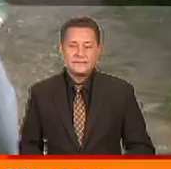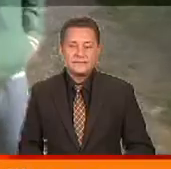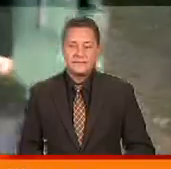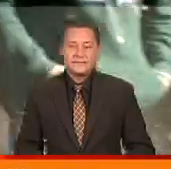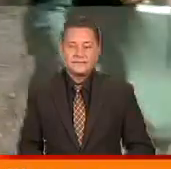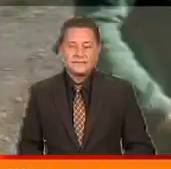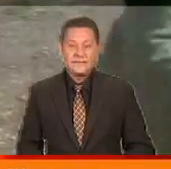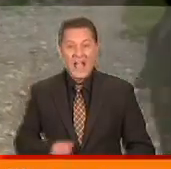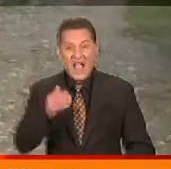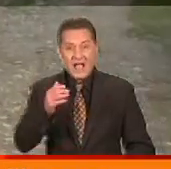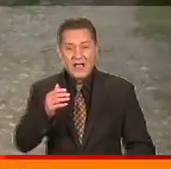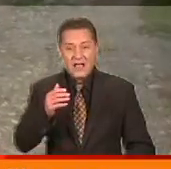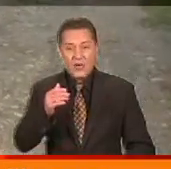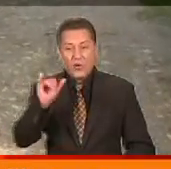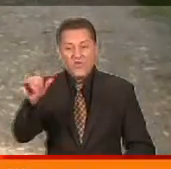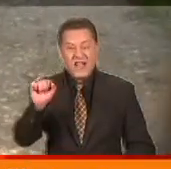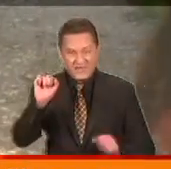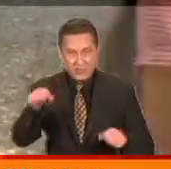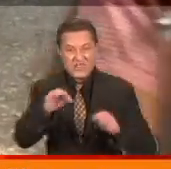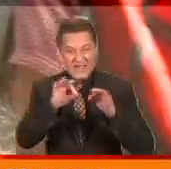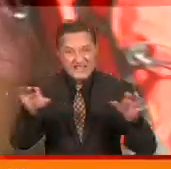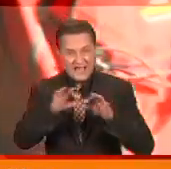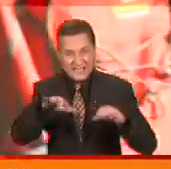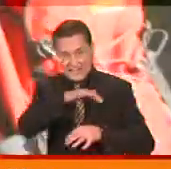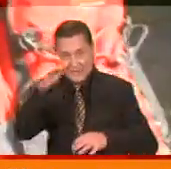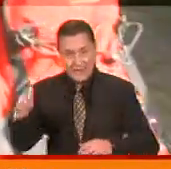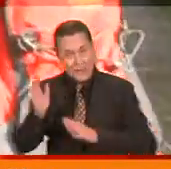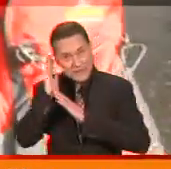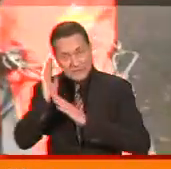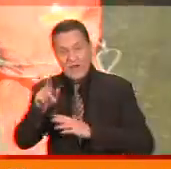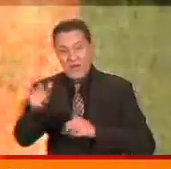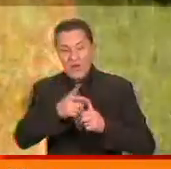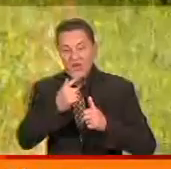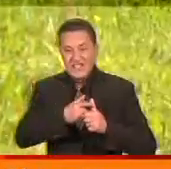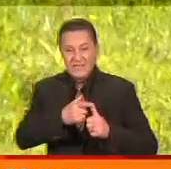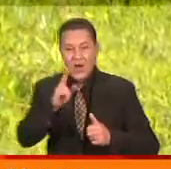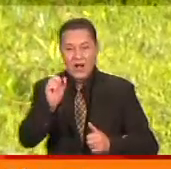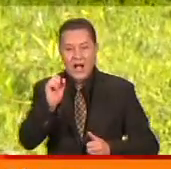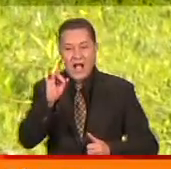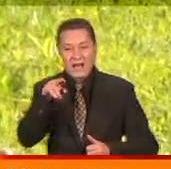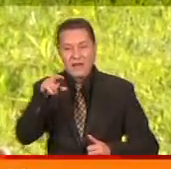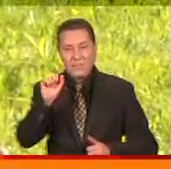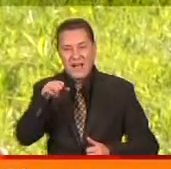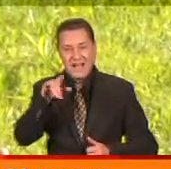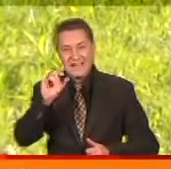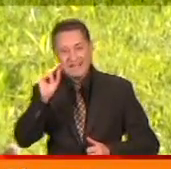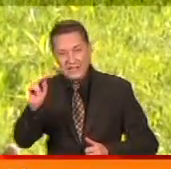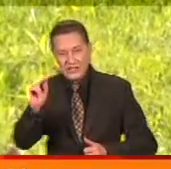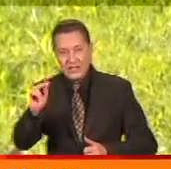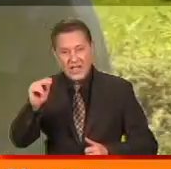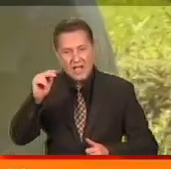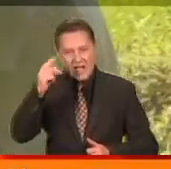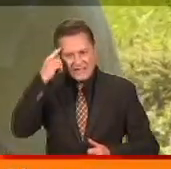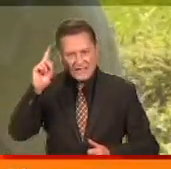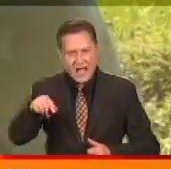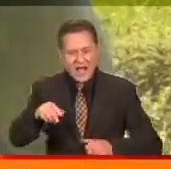То кажуть, вас можна на сіні поспати, так? На сіні можна. Його називають Карпатичем. І він знахур Костоправ, про